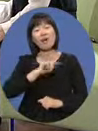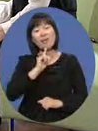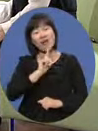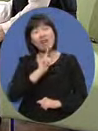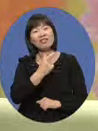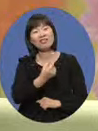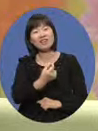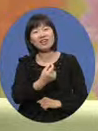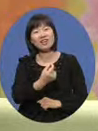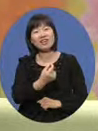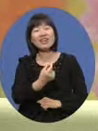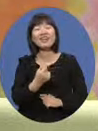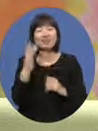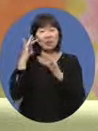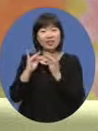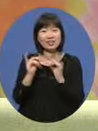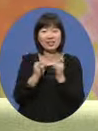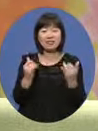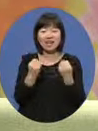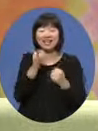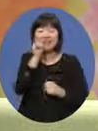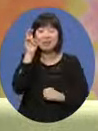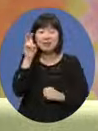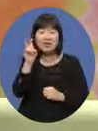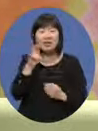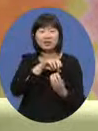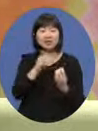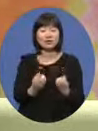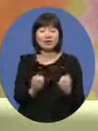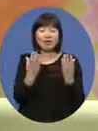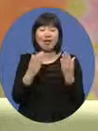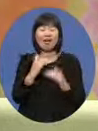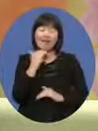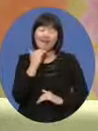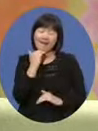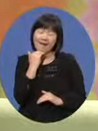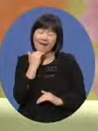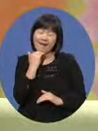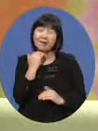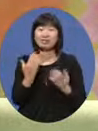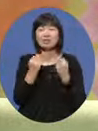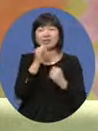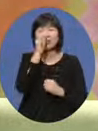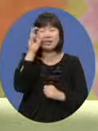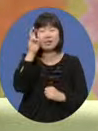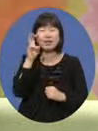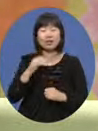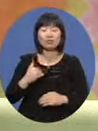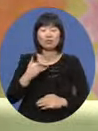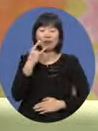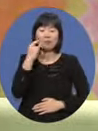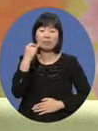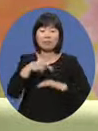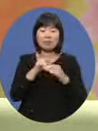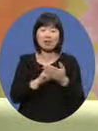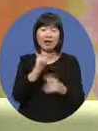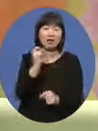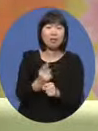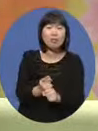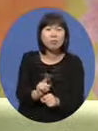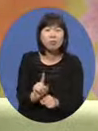같은데 코앞으로 다가오는 추석을 고대하는 아이들 정말 많을 것 같아요. 그런데 우리 엄마들 마음은